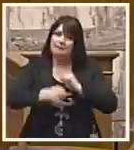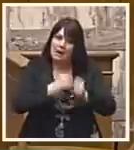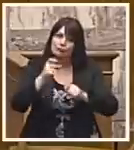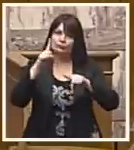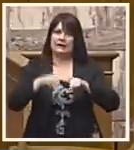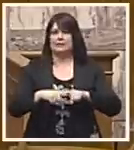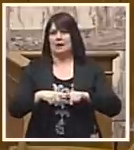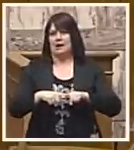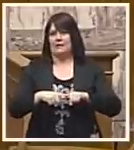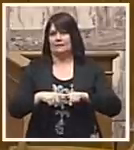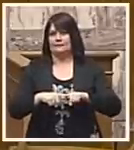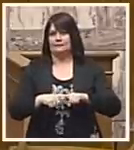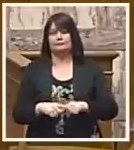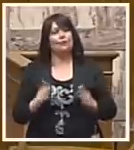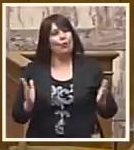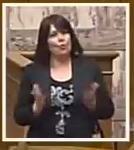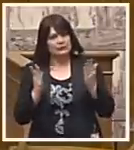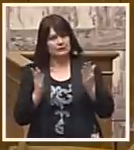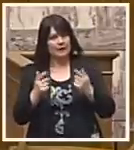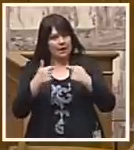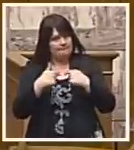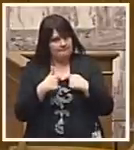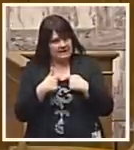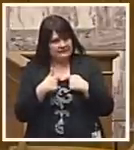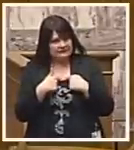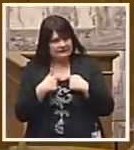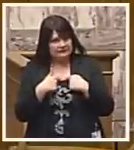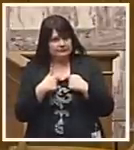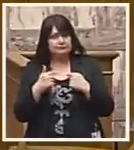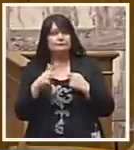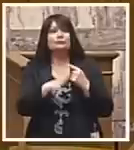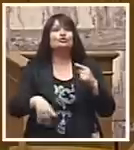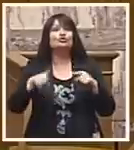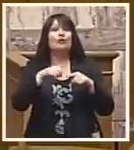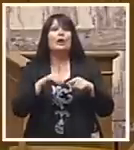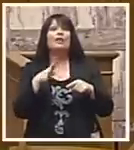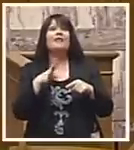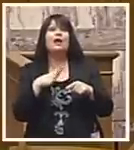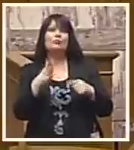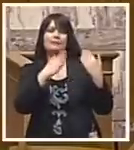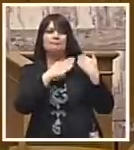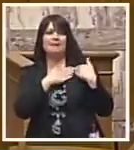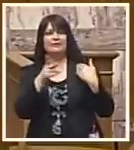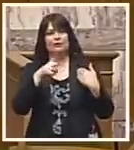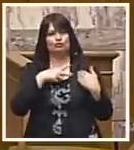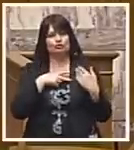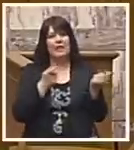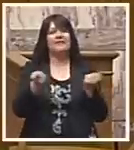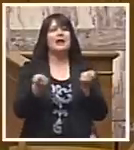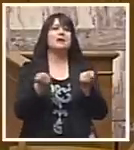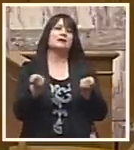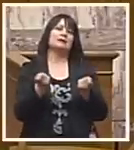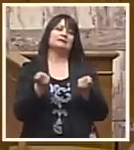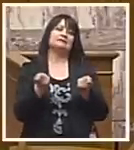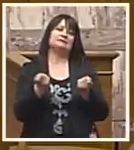Ελλάδα. Σε κάθε περίπτωση, εμείς δεσμευόμαστε απέναντι στον ελληνικό λαό να διαχειριστούμε σωστά, υπεύθυνα, το μεγάλο κεφάλαιο και